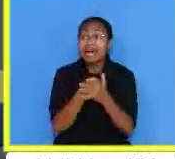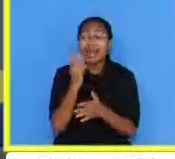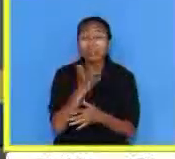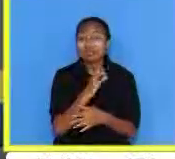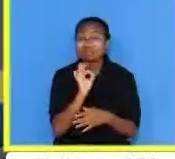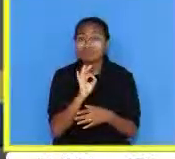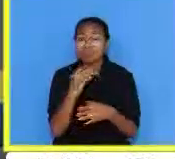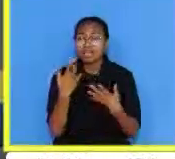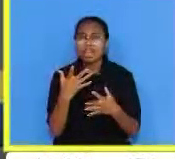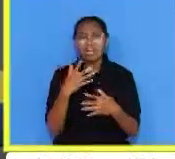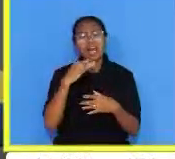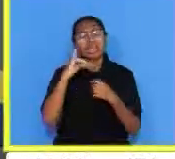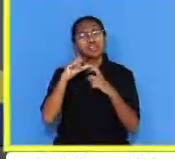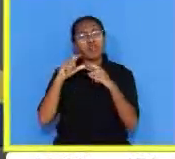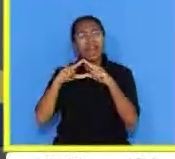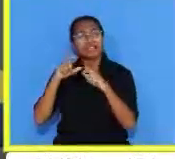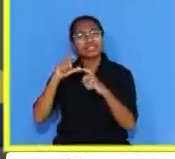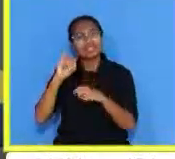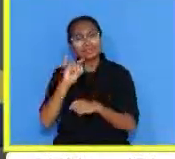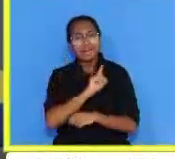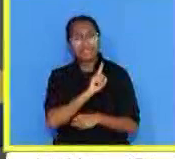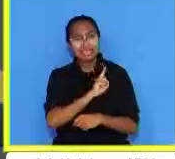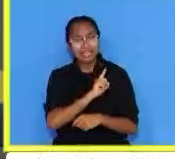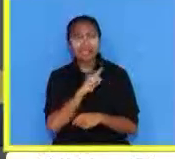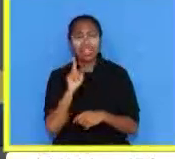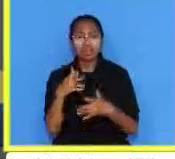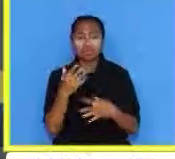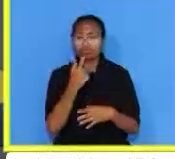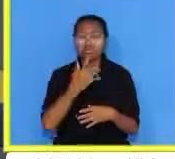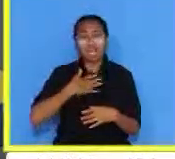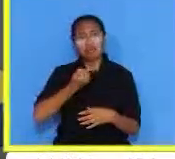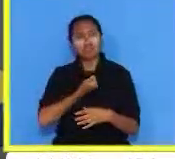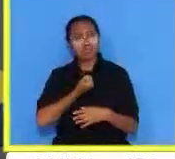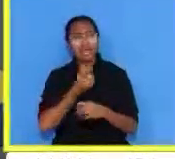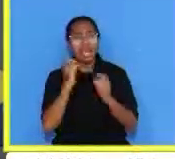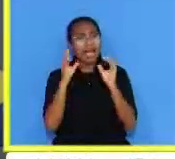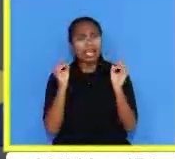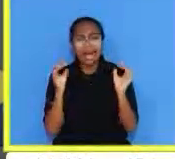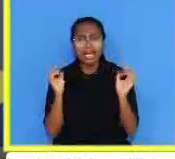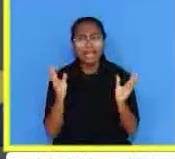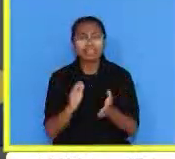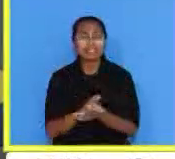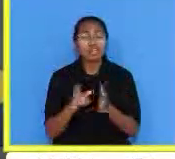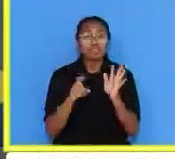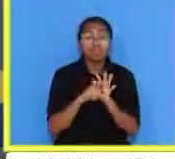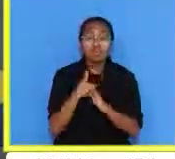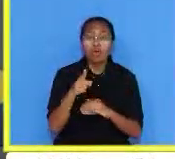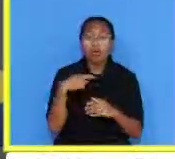sendiri? Karena kan isolasi mandiri, kemudian mungkin mereka ada kebutuhan lain yang misalnya mereka tinggal tidak